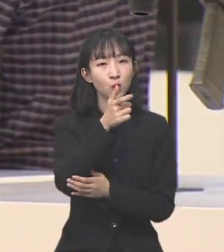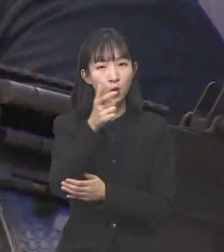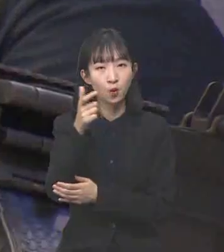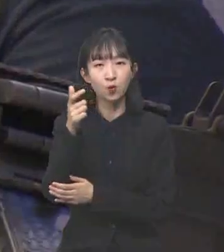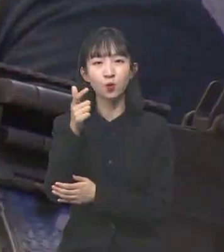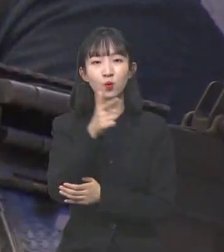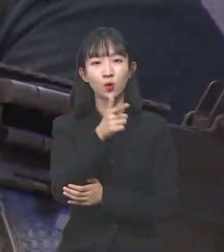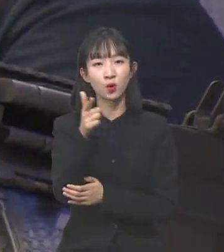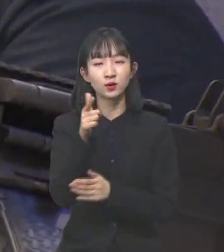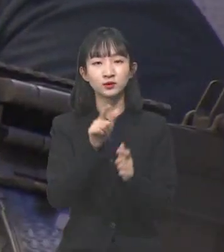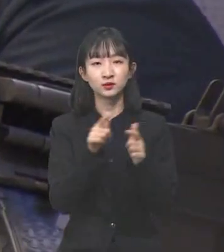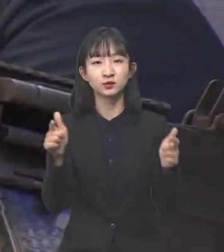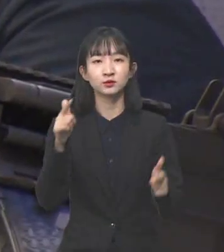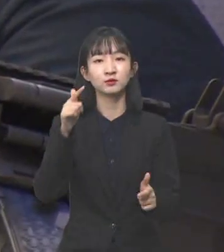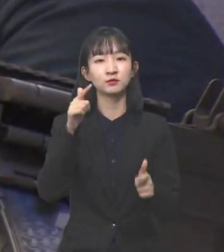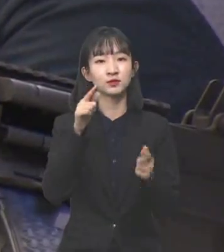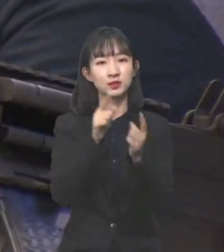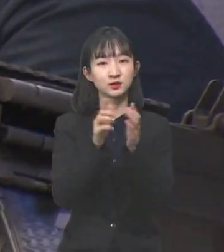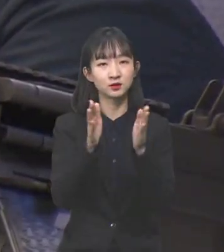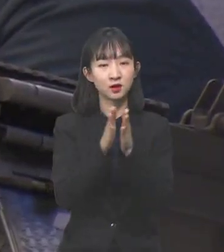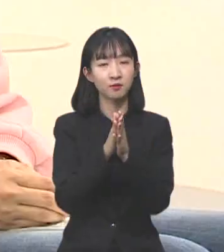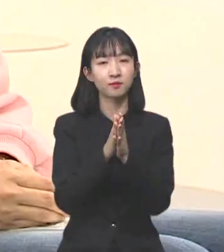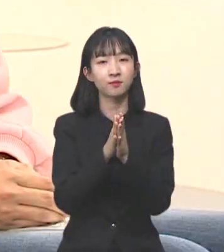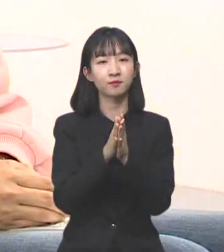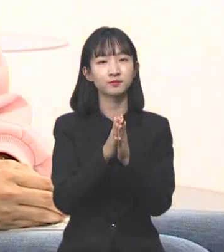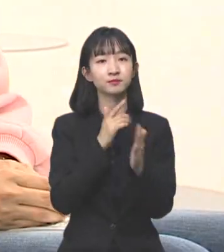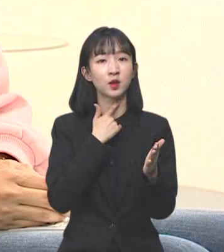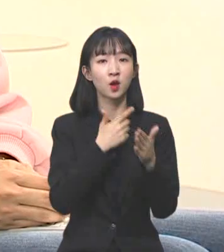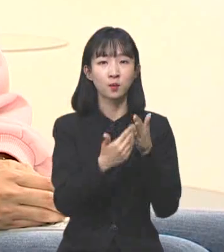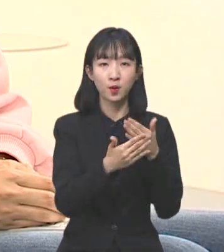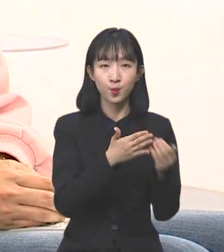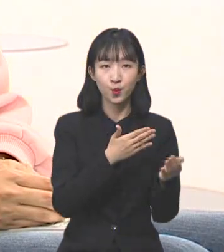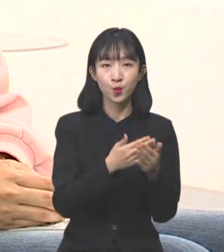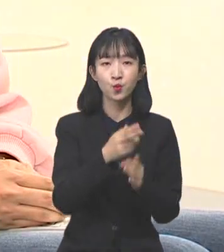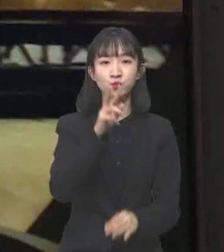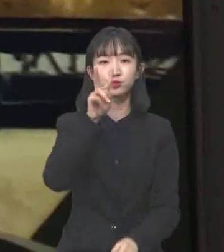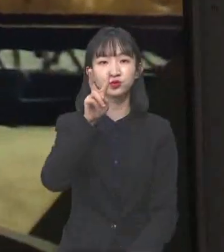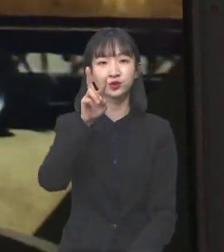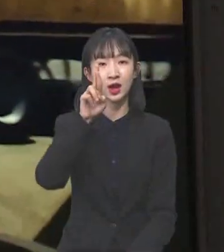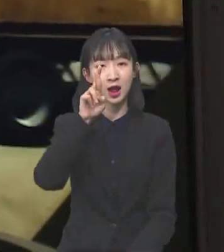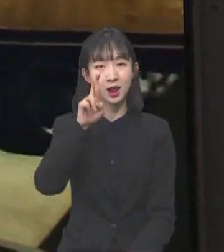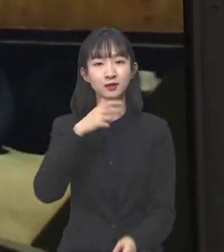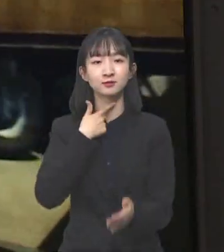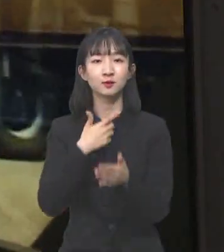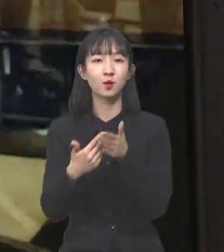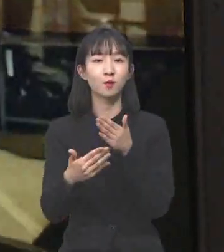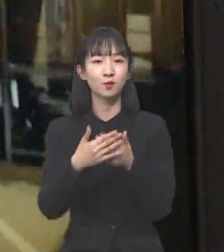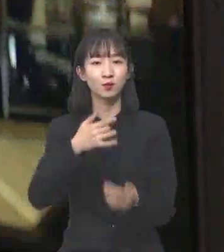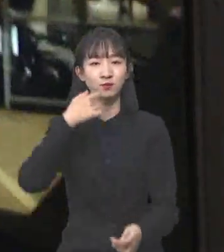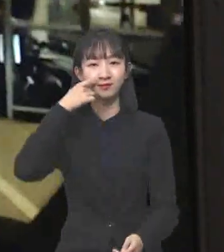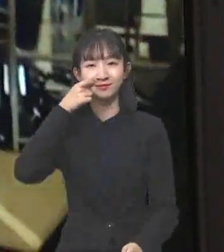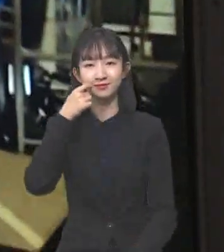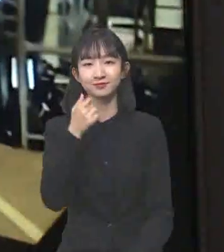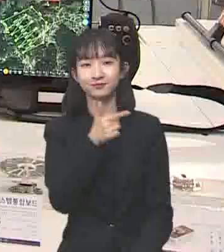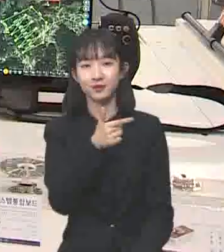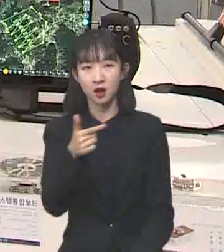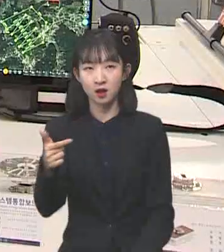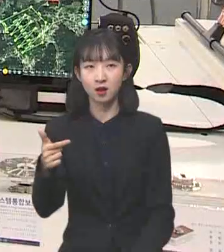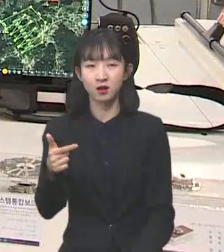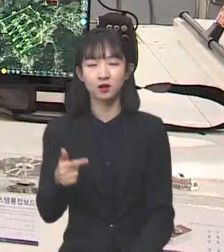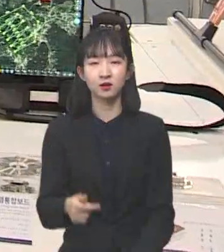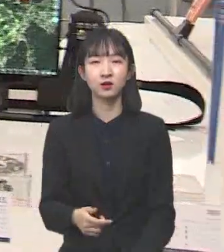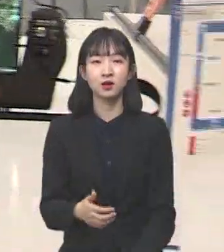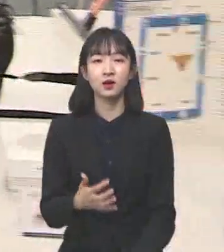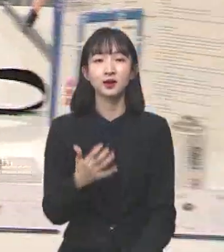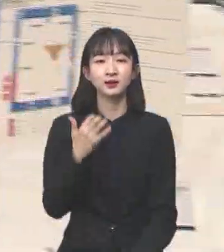소총 을 직접 만져 봅니다 자율주행 가상현실 체험도 인기 입니다 알록달록